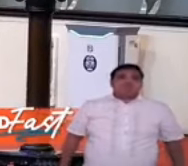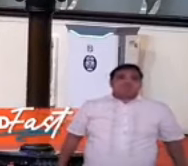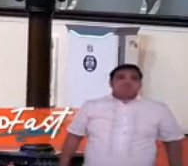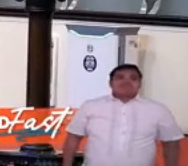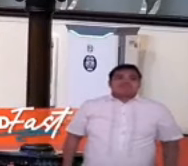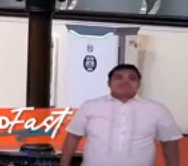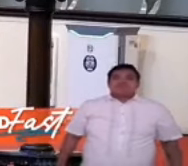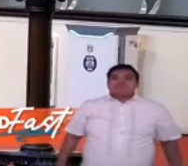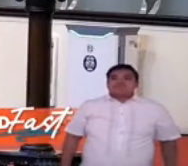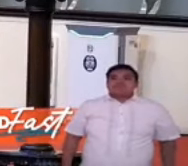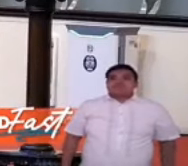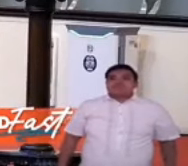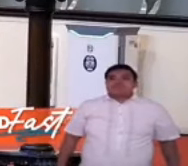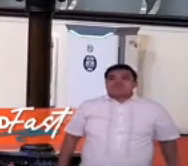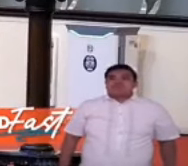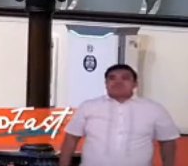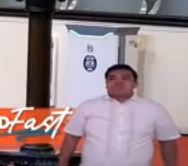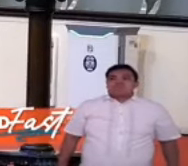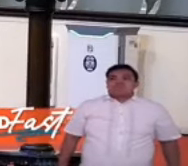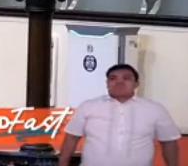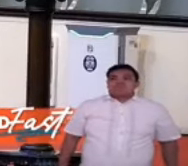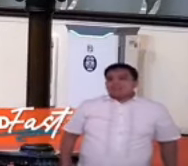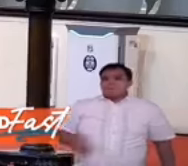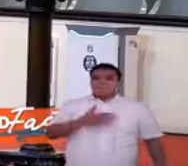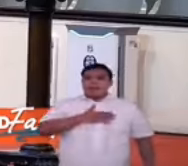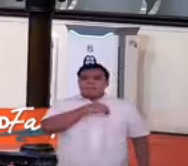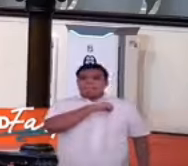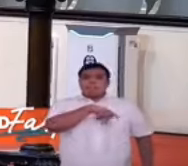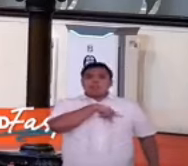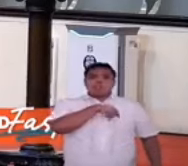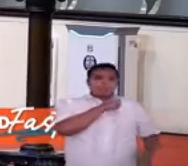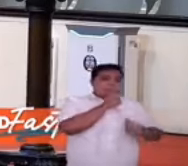Ang secret, dili na nimo ibutang sa Facebook.